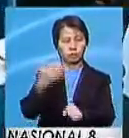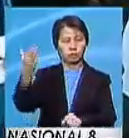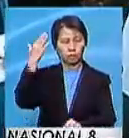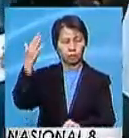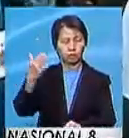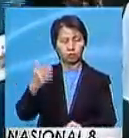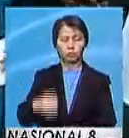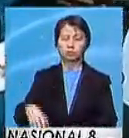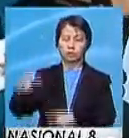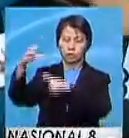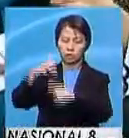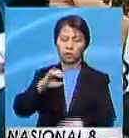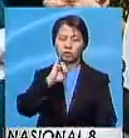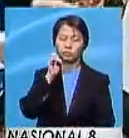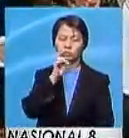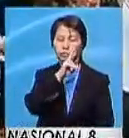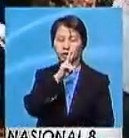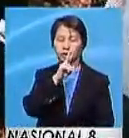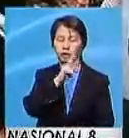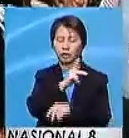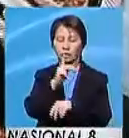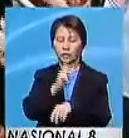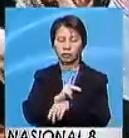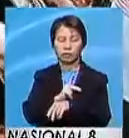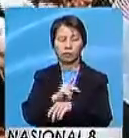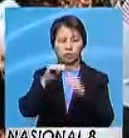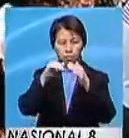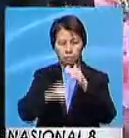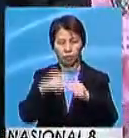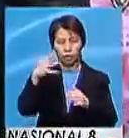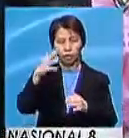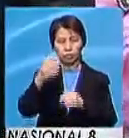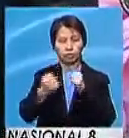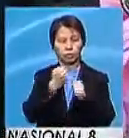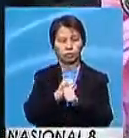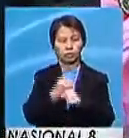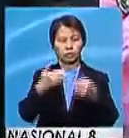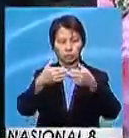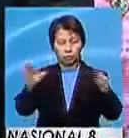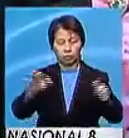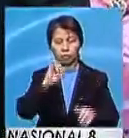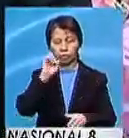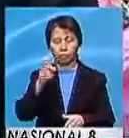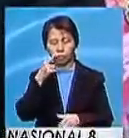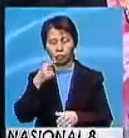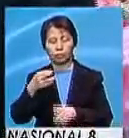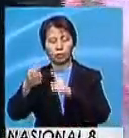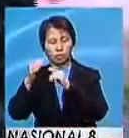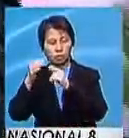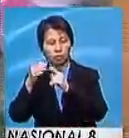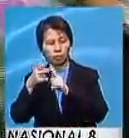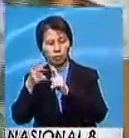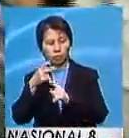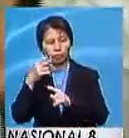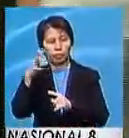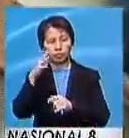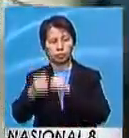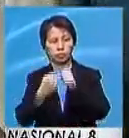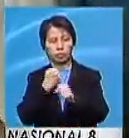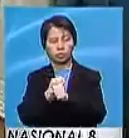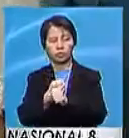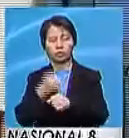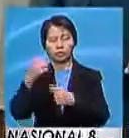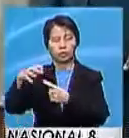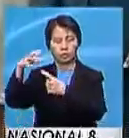Antaranya kejuaraan junior kebangsaan bawah 15 tahun, terbuka junior Pulau Pinang bawah 15 tahun, kejuaraan